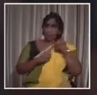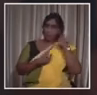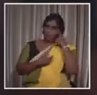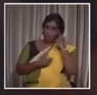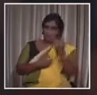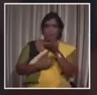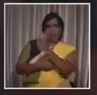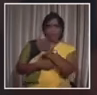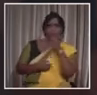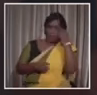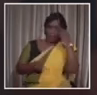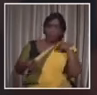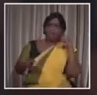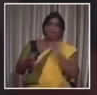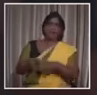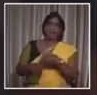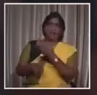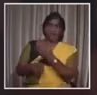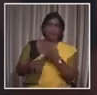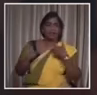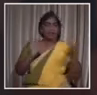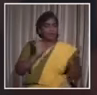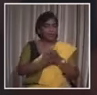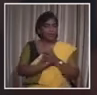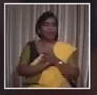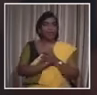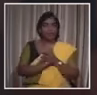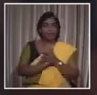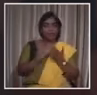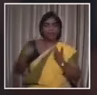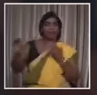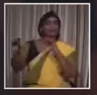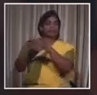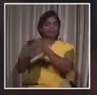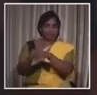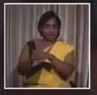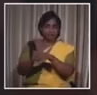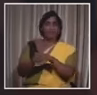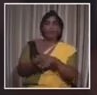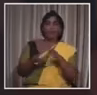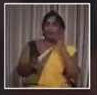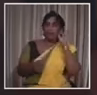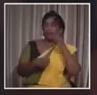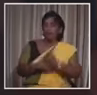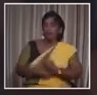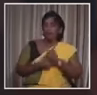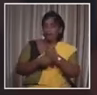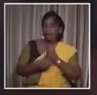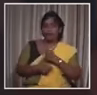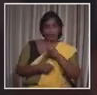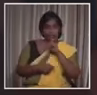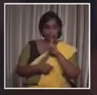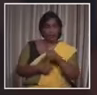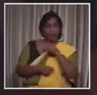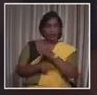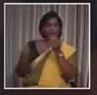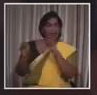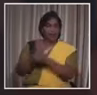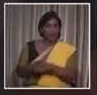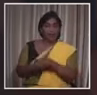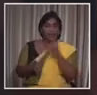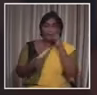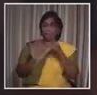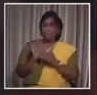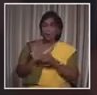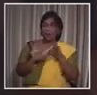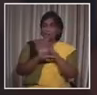දන්නවනේ. මගේ යාළුවනේ. එකට ඉඳලා එහා පැත්තට ගිහිල්ලා රත්තරන් අස්පියෝ ගැන කිව්වා. එහා පැත්තට ගිහිල්ලා මිලියන 18